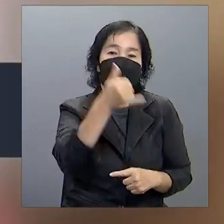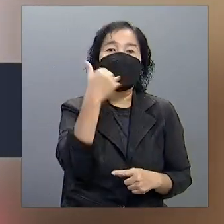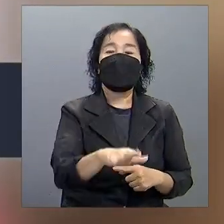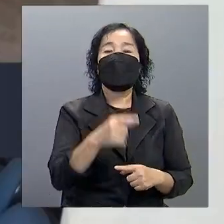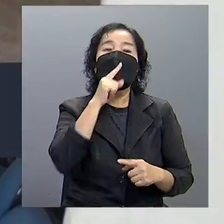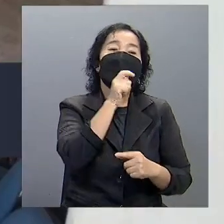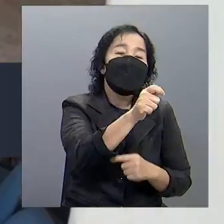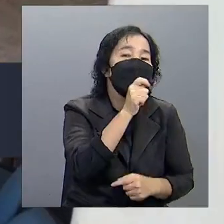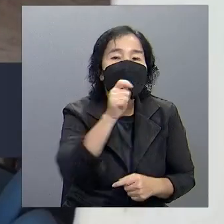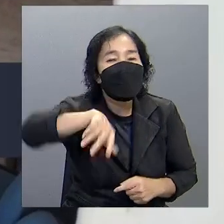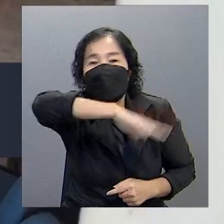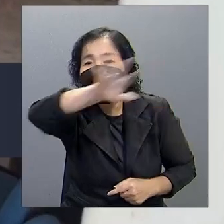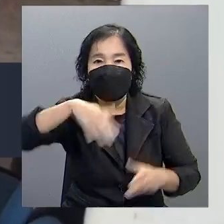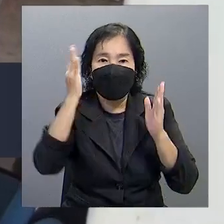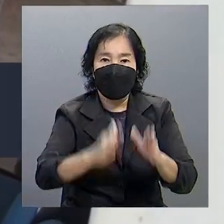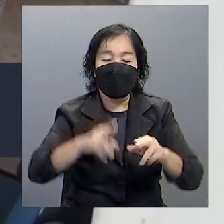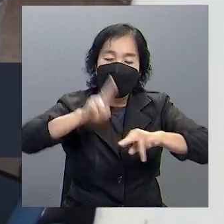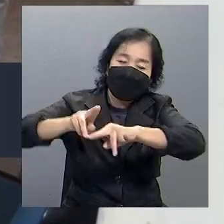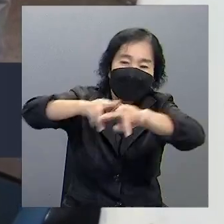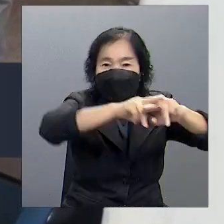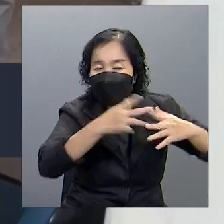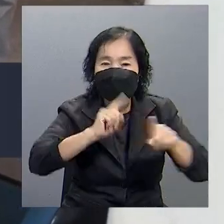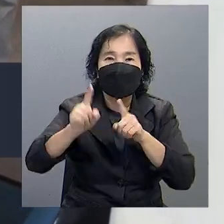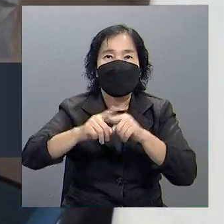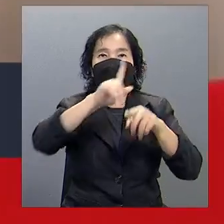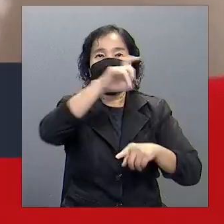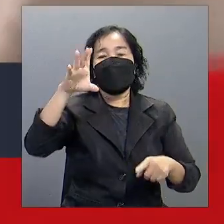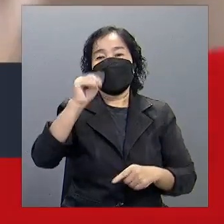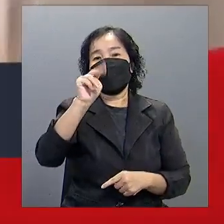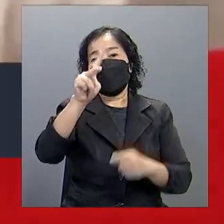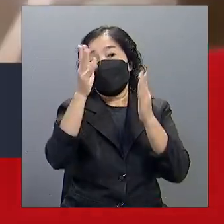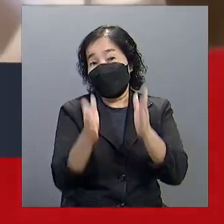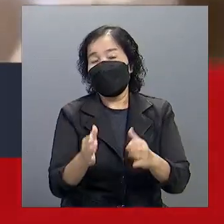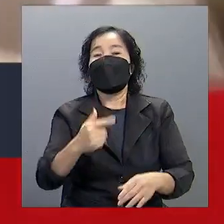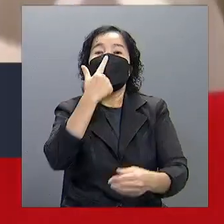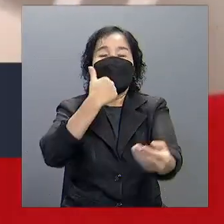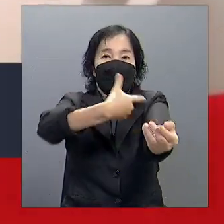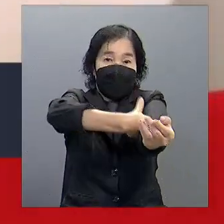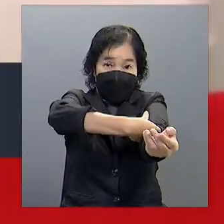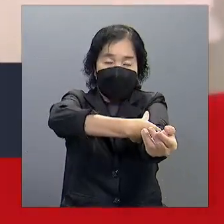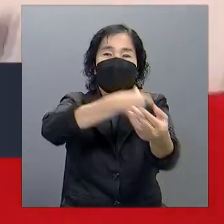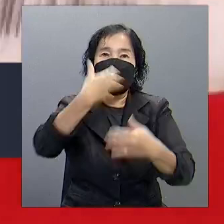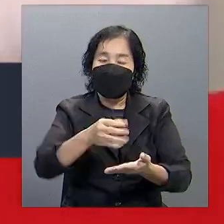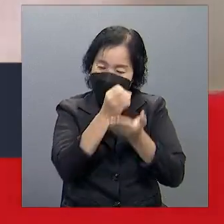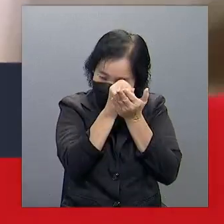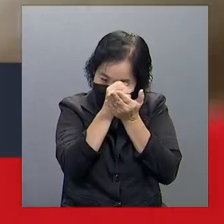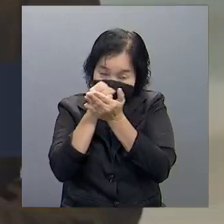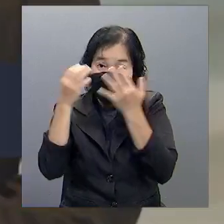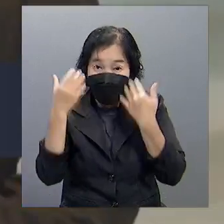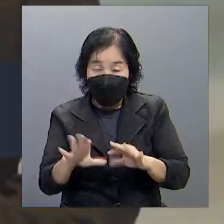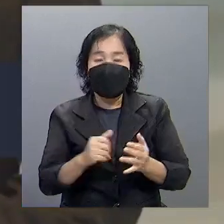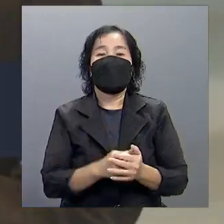ด142คน ครับ นะครับแล้วก็ทำการเจาะเลือดเพาะเชื้อมา 5-6 คนผลก็ปรากฏว่าเป็นลบหม